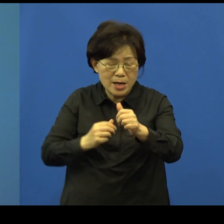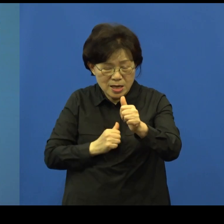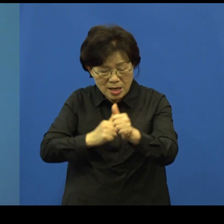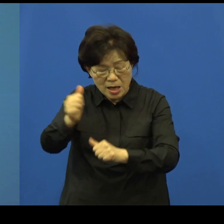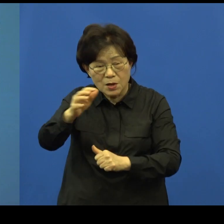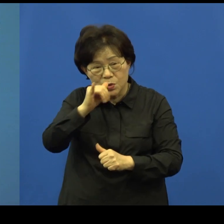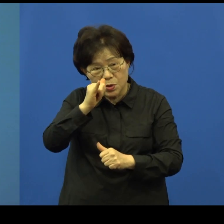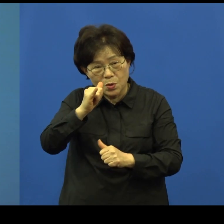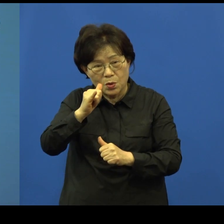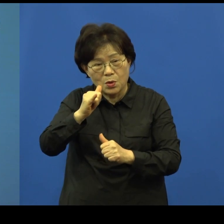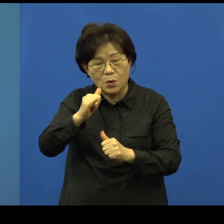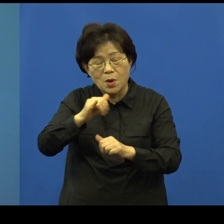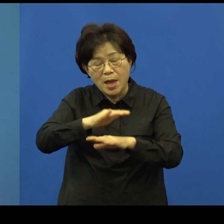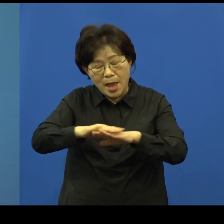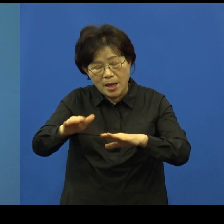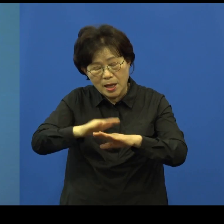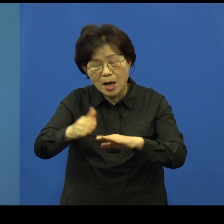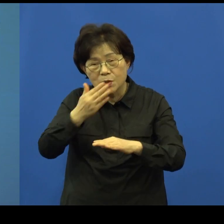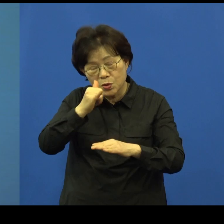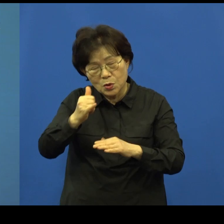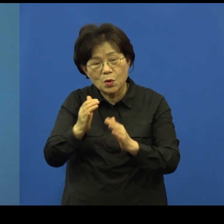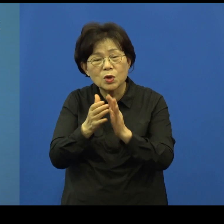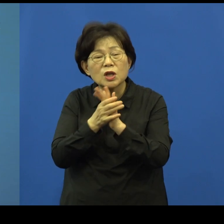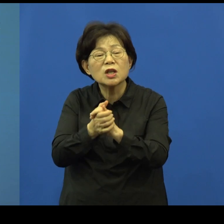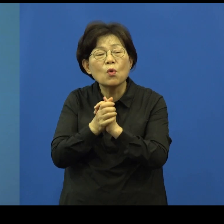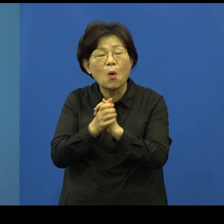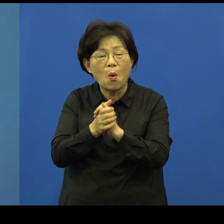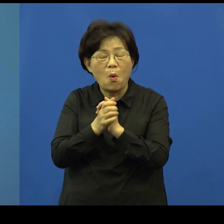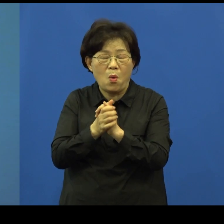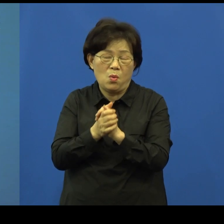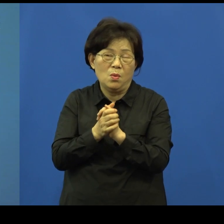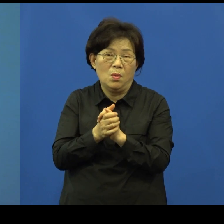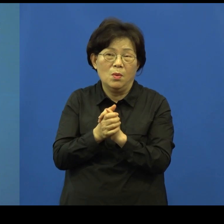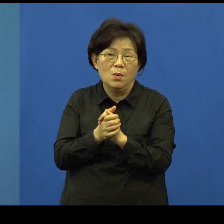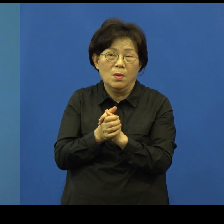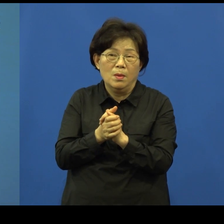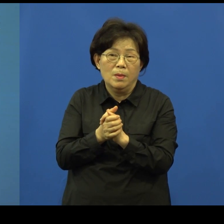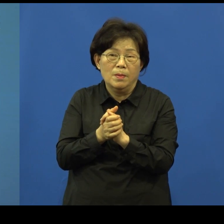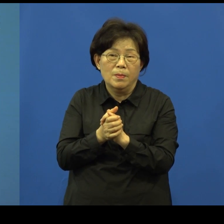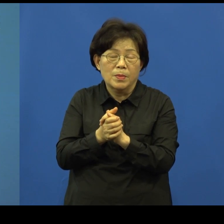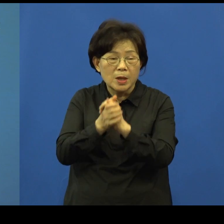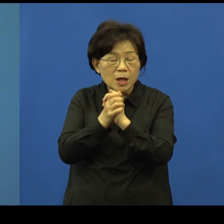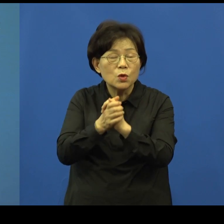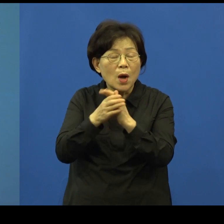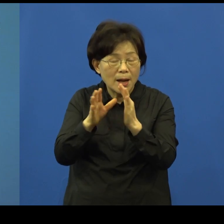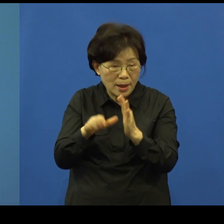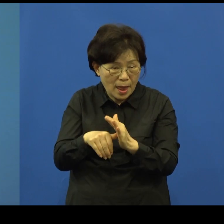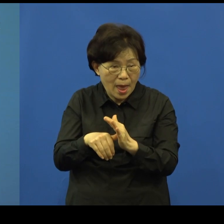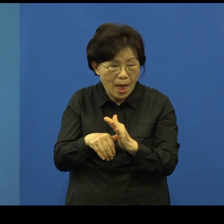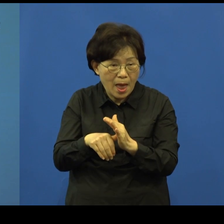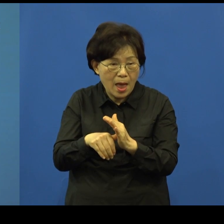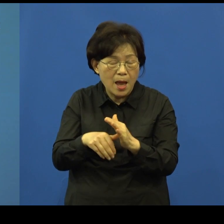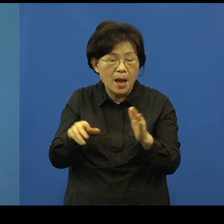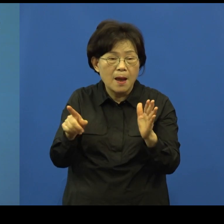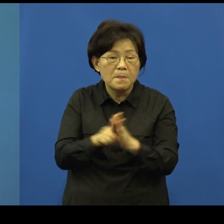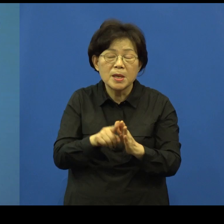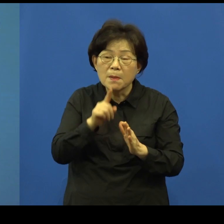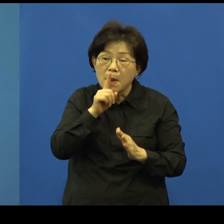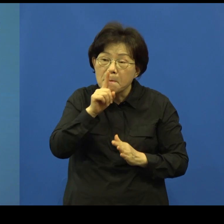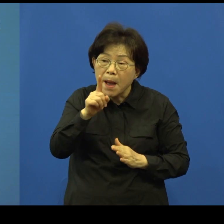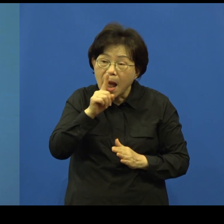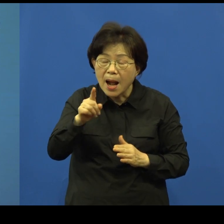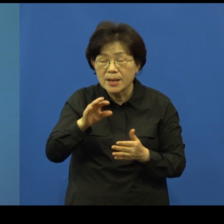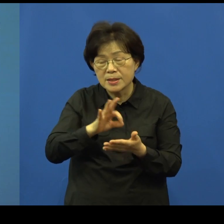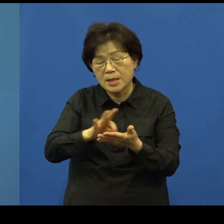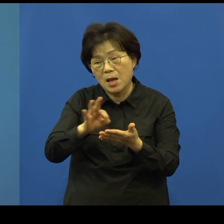해달라고, 믿음으로 이 문제를 해결하게 해달라고 기도하는 거잖아요. 그러니까 기도할 때 우리는 믿음의 언어를 쓰고 있는